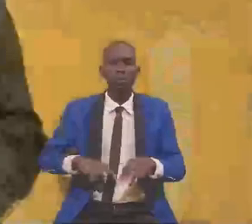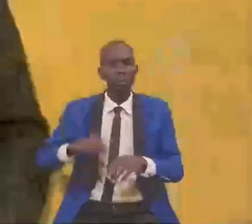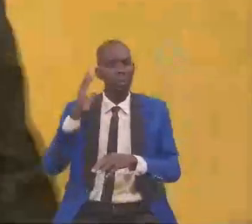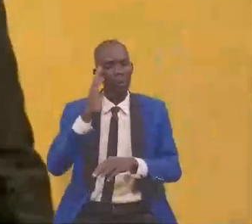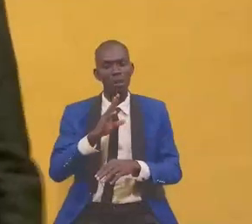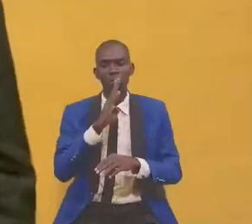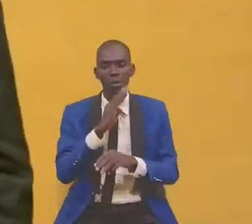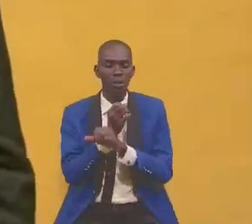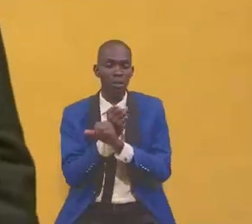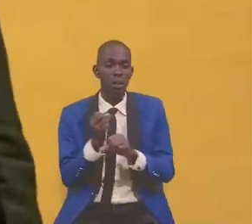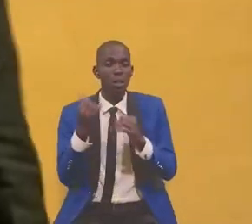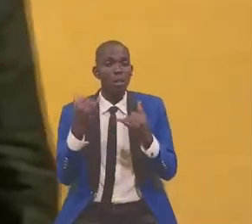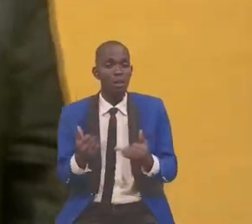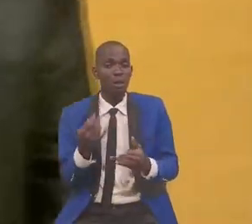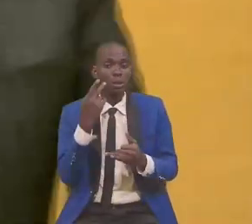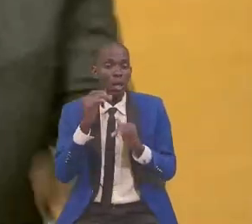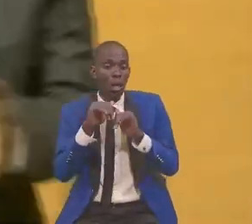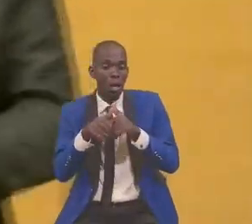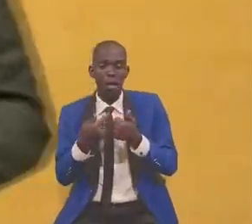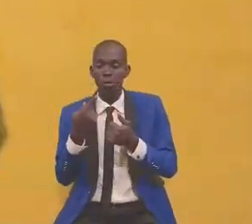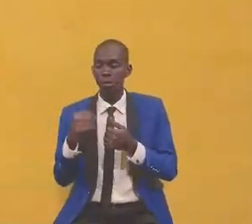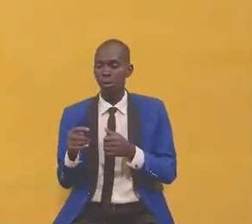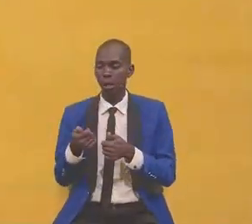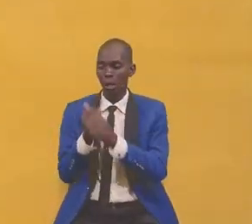Voilà la réponse des apôtres, verset 29.